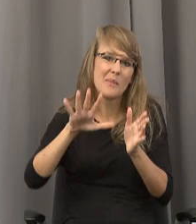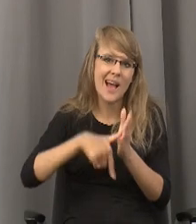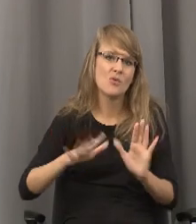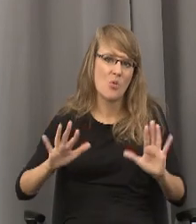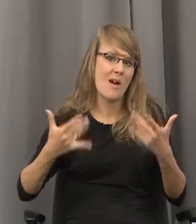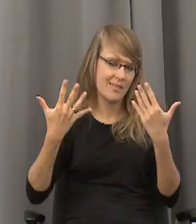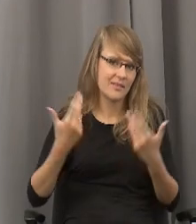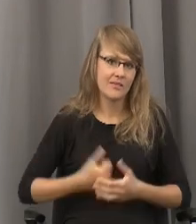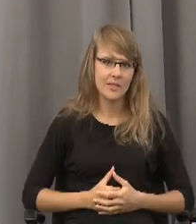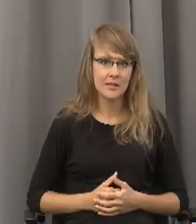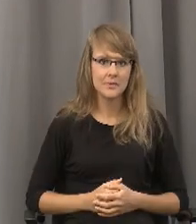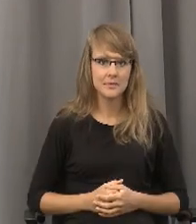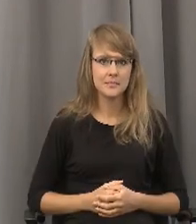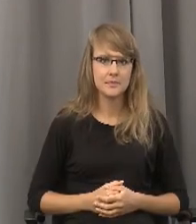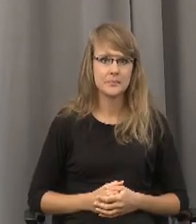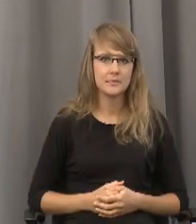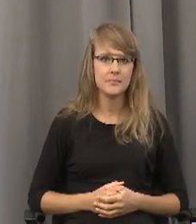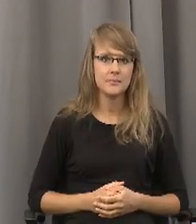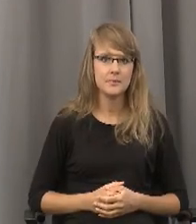odzwierciedla.